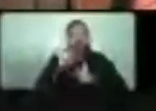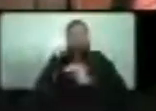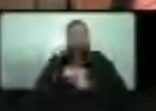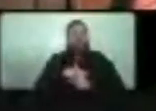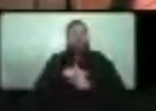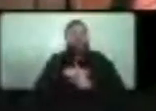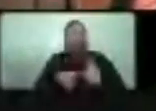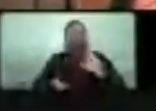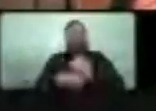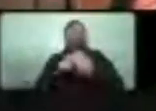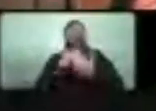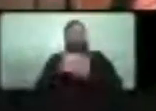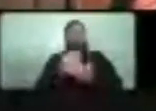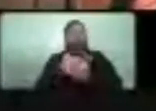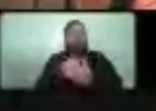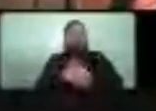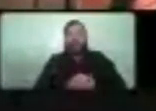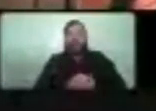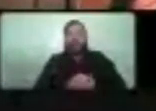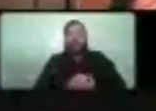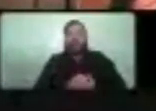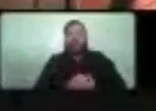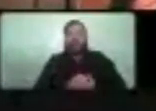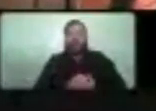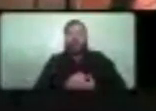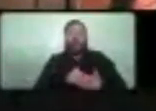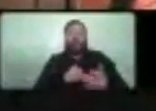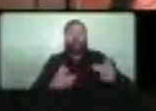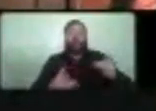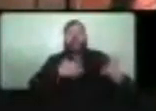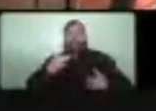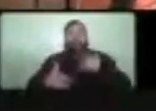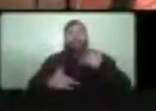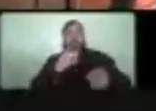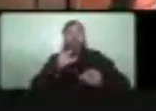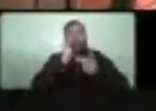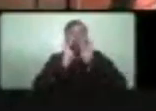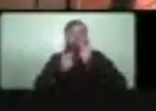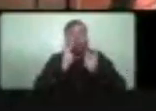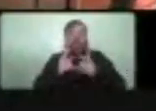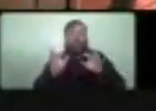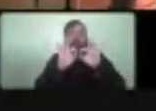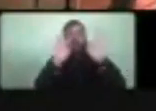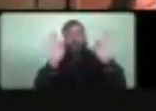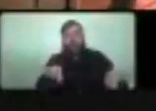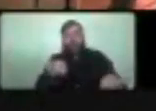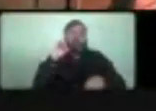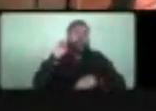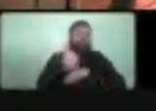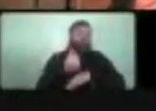na kuona namna ambavyo tunatumia fedha ambazo zimewasilishwa kwetu